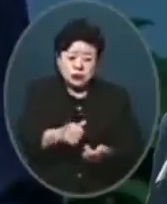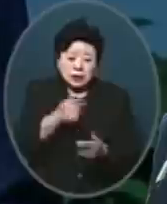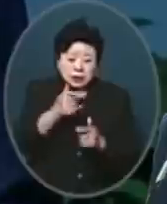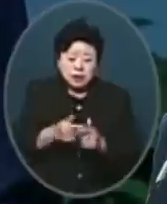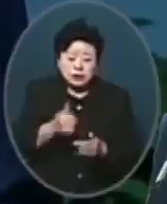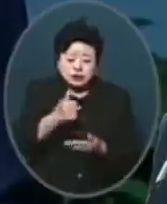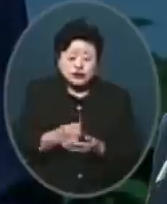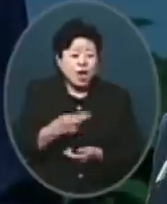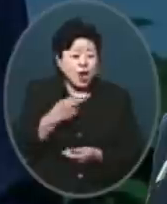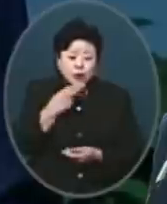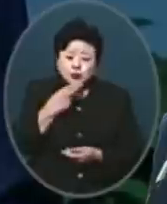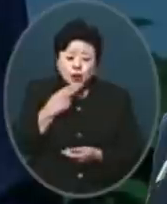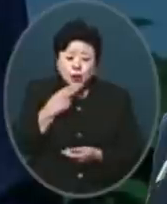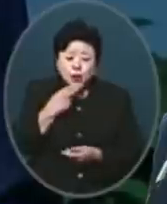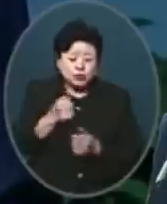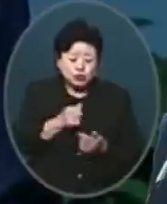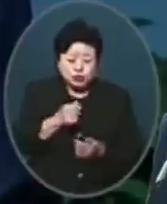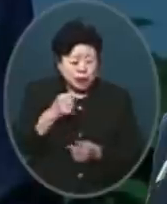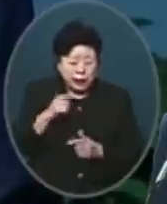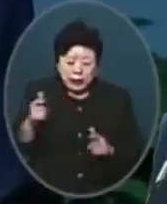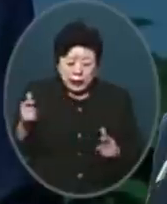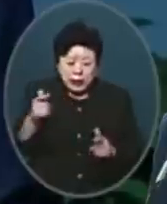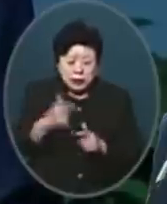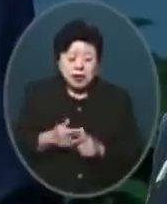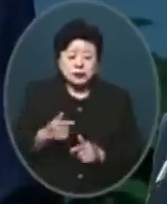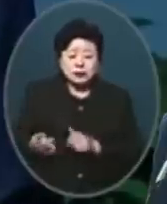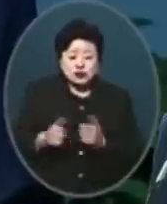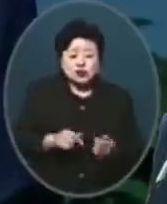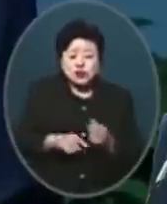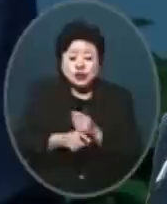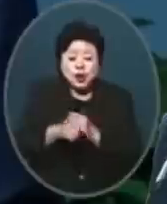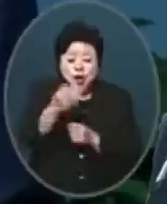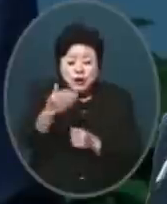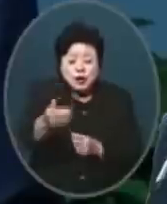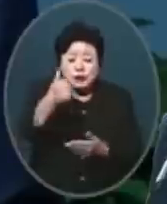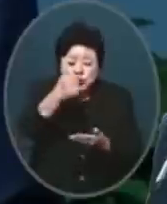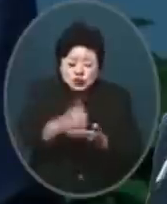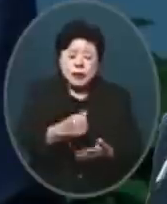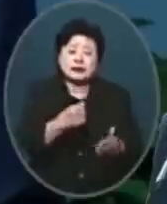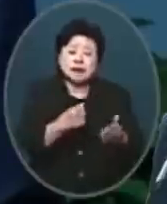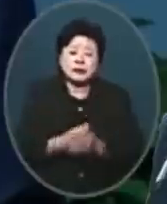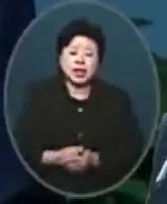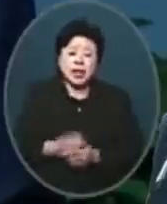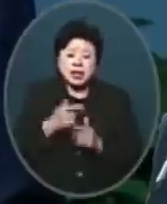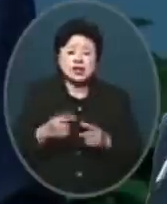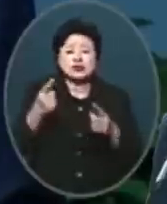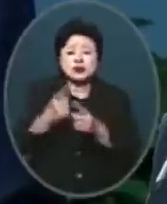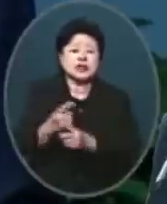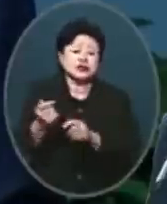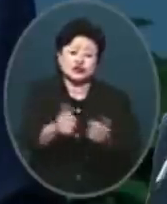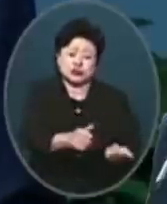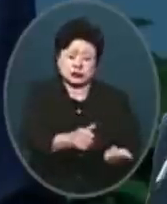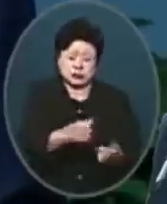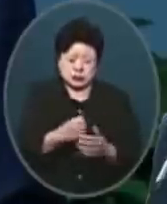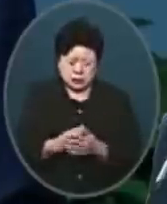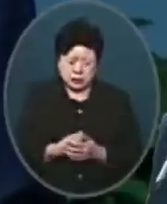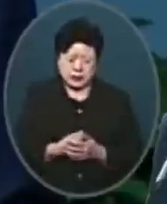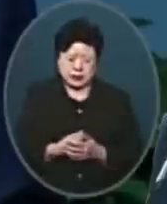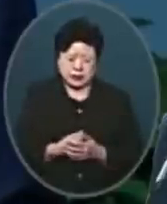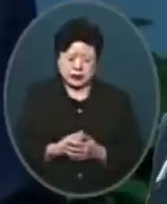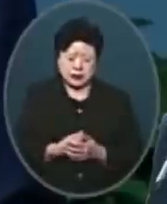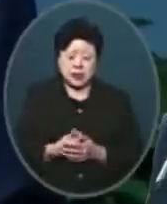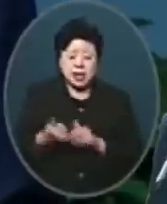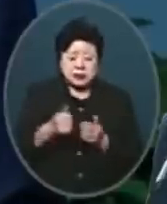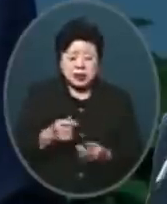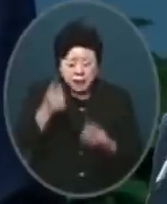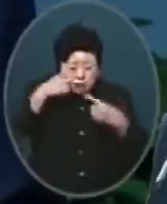때문에 못 죽어요. 예수님이 죽은 이유는 여러분이 죄 때문에 죽은 것입니다. 그래서